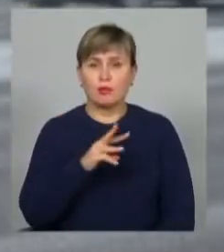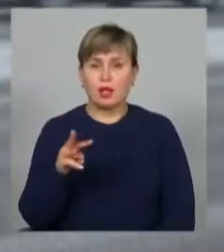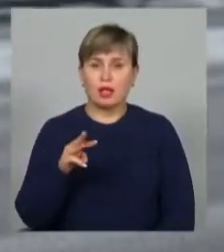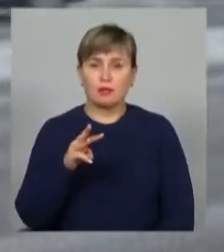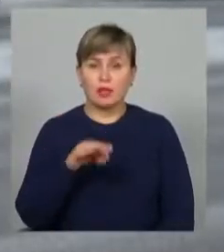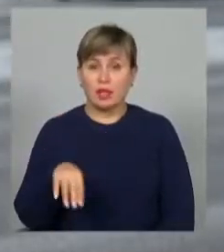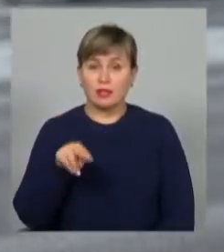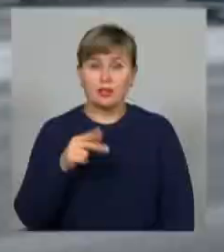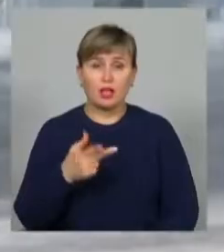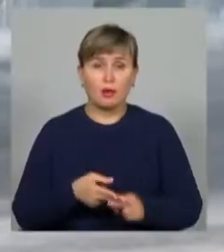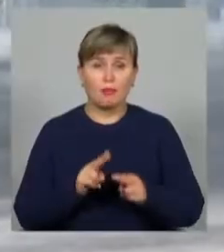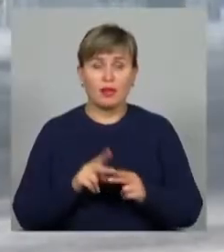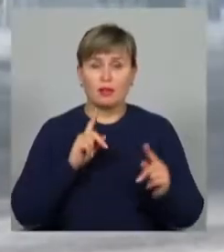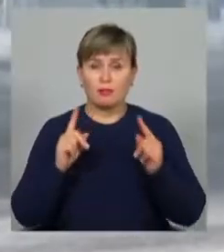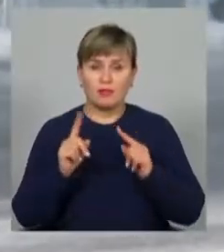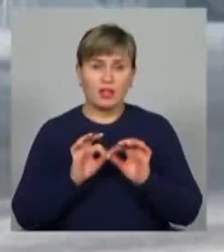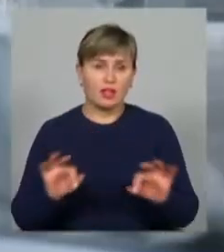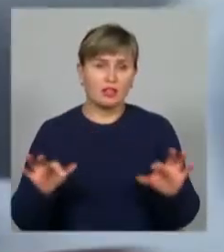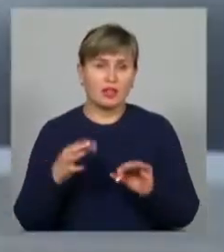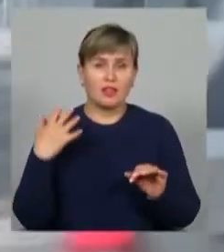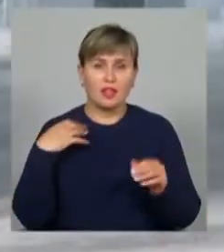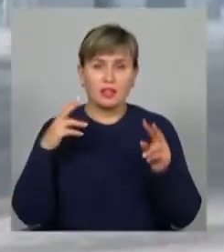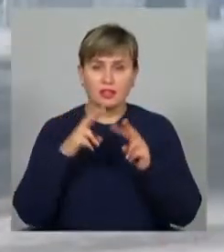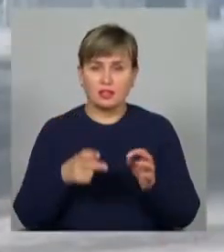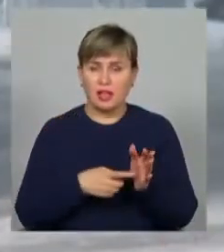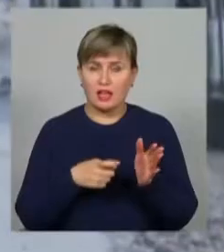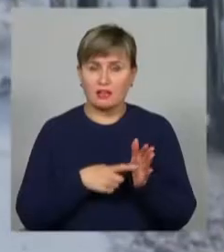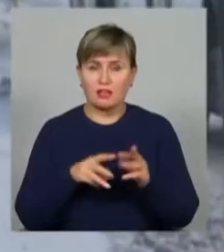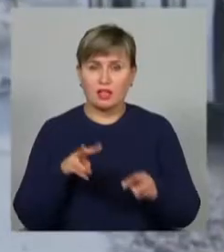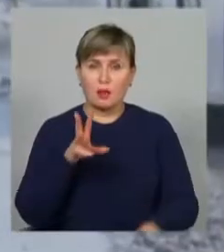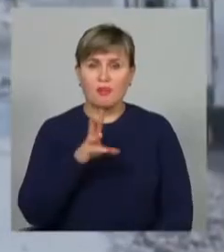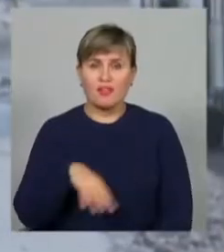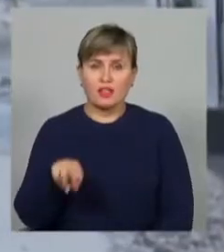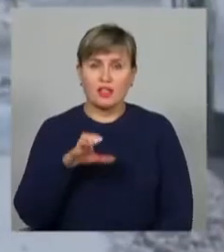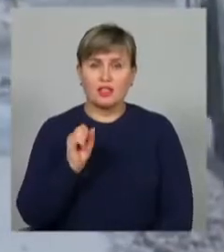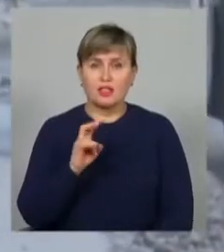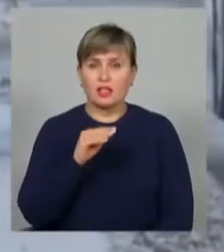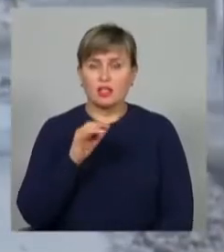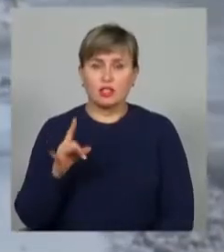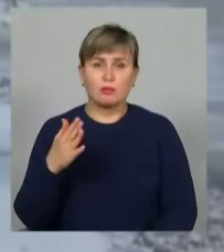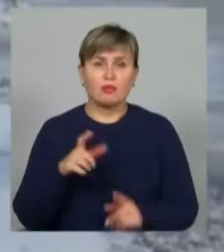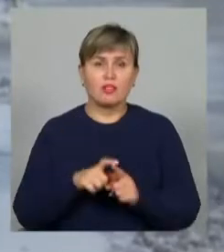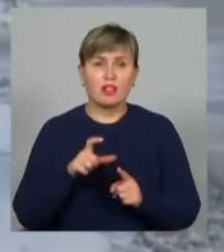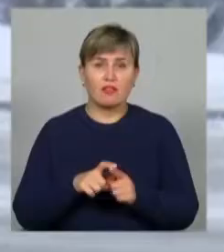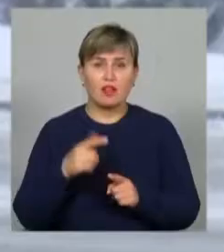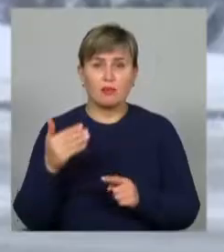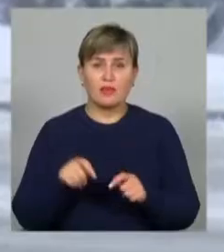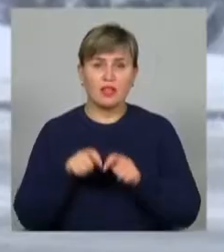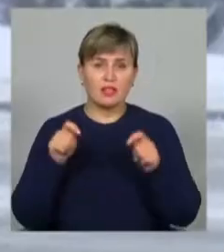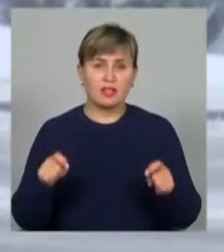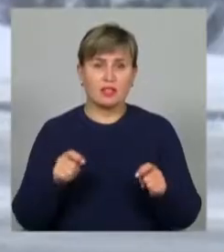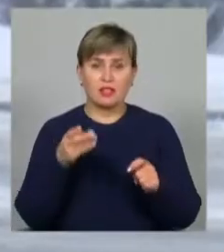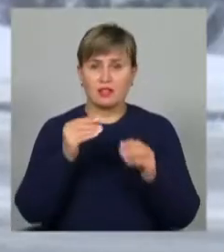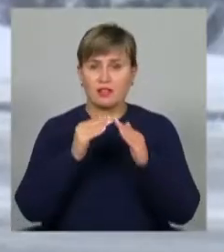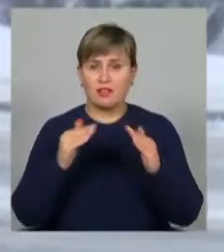тенге. Об этом на брифинге рассказал начальник следственного департамента МВД Санжар Адилов. По его словам, за создание финпирамиды